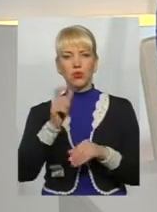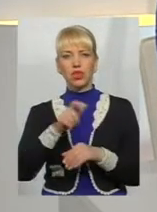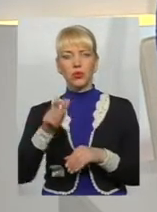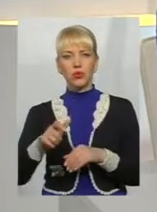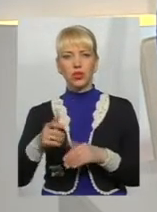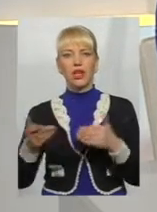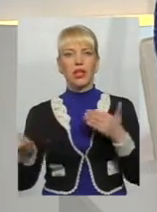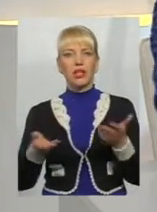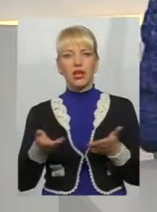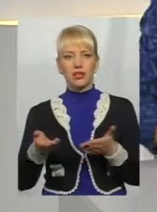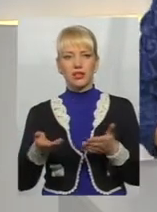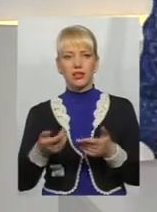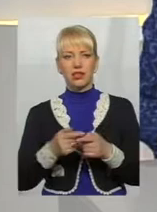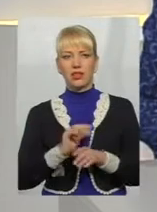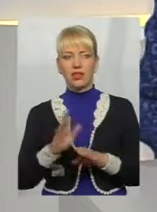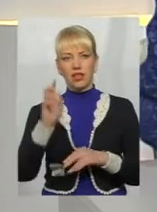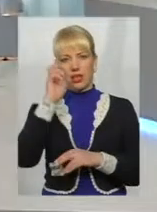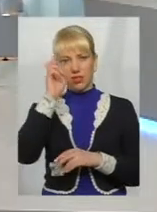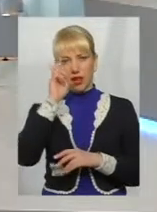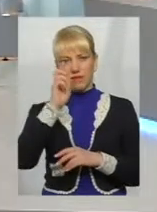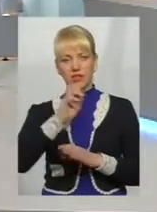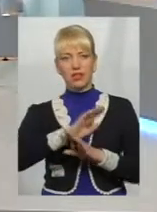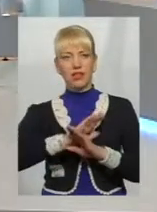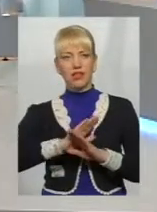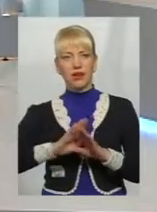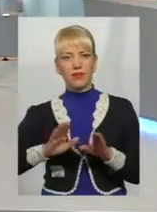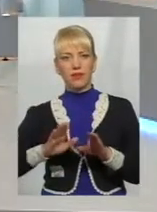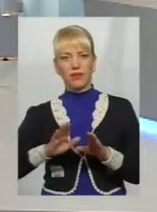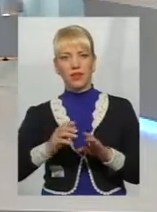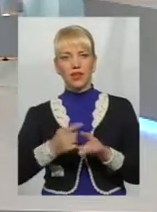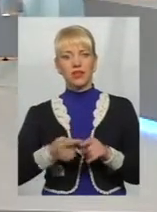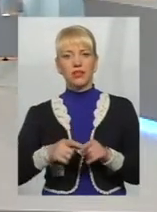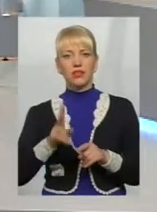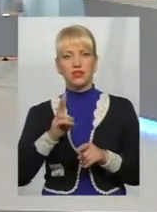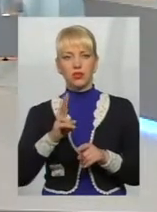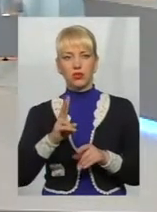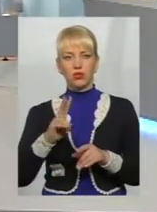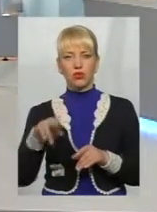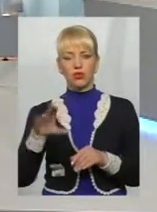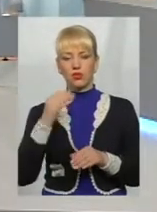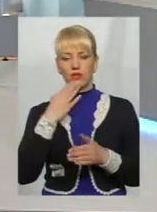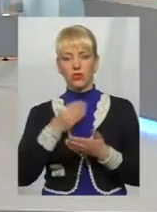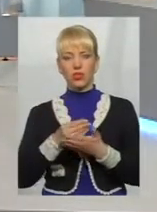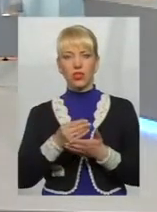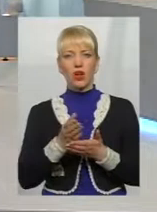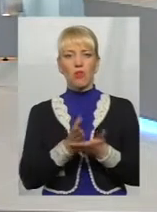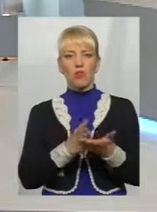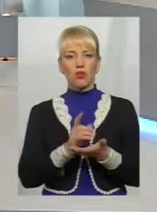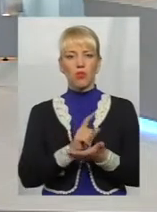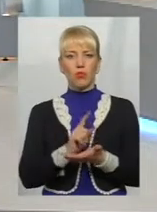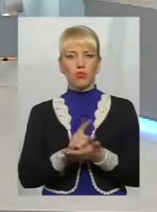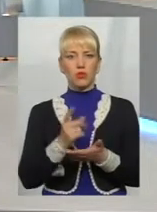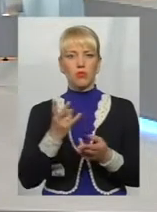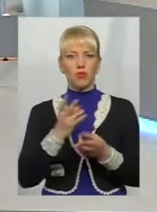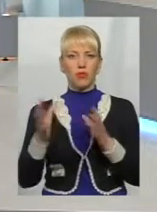які, ну, скажімо, не державні, не ті, хто відповідно до своїх посадових обов'язків має опікуватися